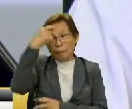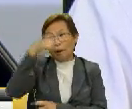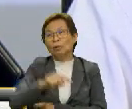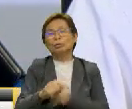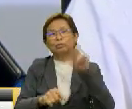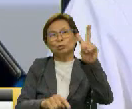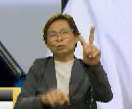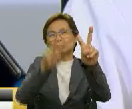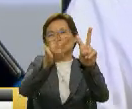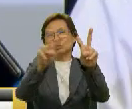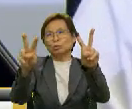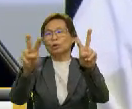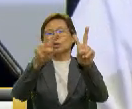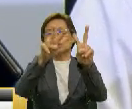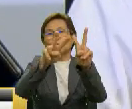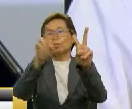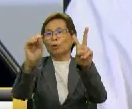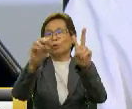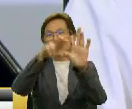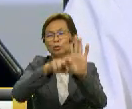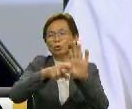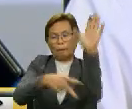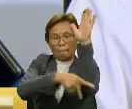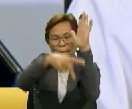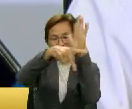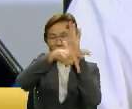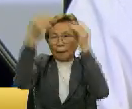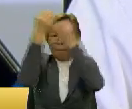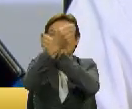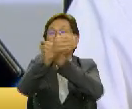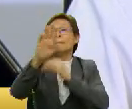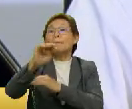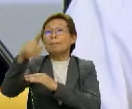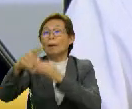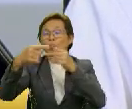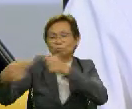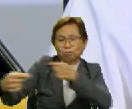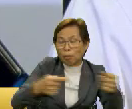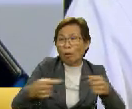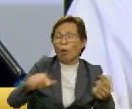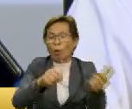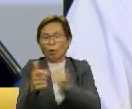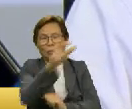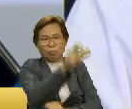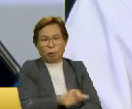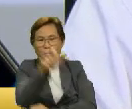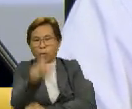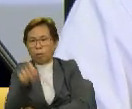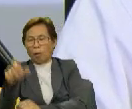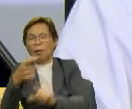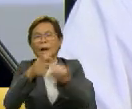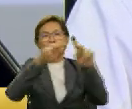bagi 220 kerusi Dewan Rakyat yang telah dipertandingkan oleh calon-calon